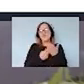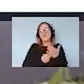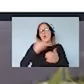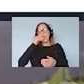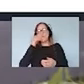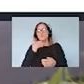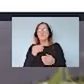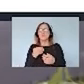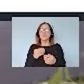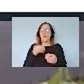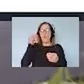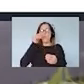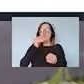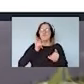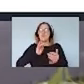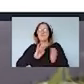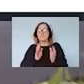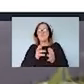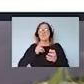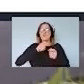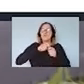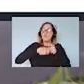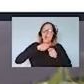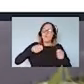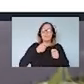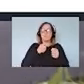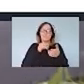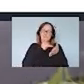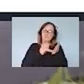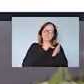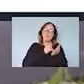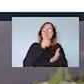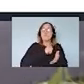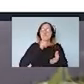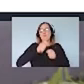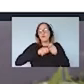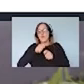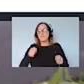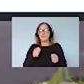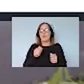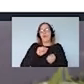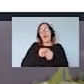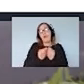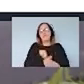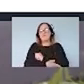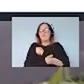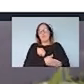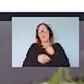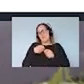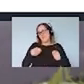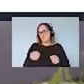uczniom uczyć się, jak te problemy zaadresować, jak te problemy spróbować rozwiązać, albo przynajmniej wspierać ich